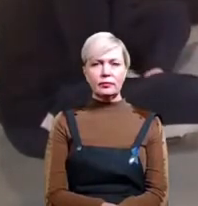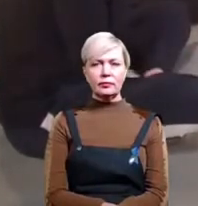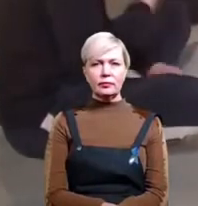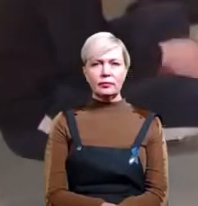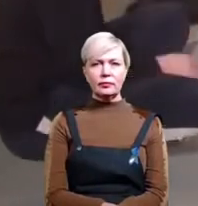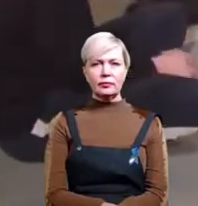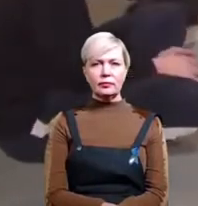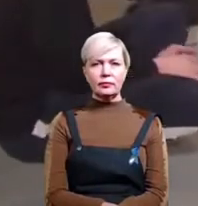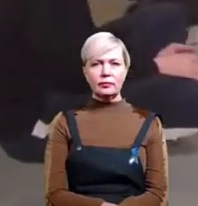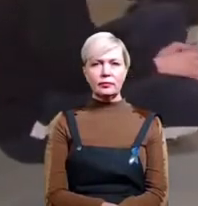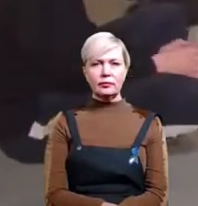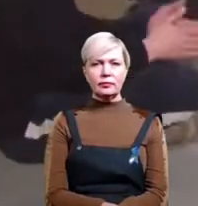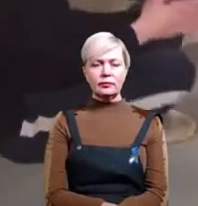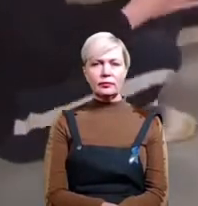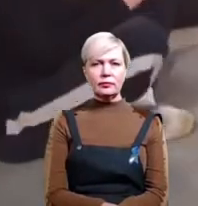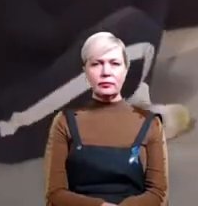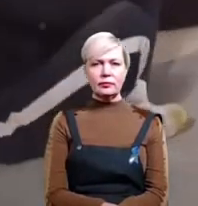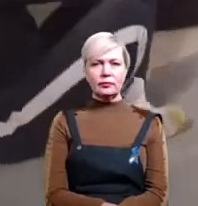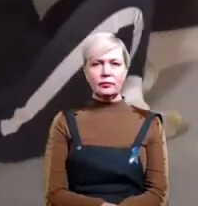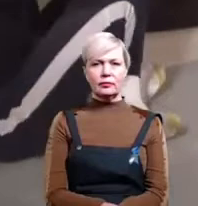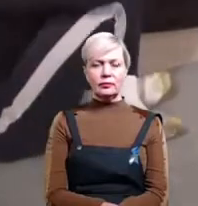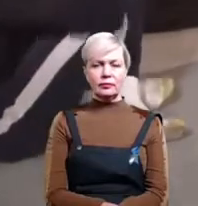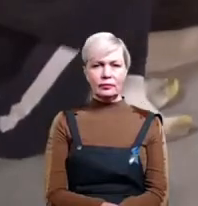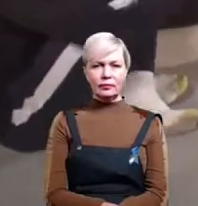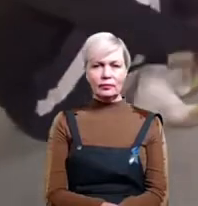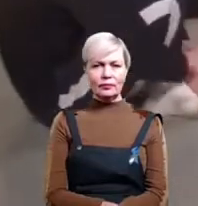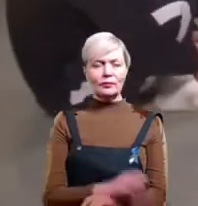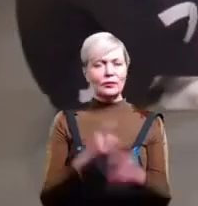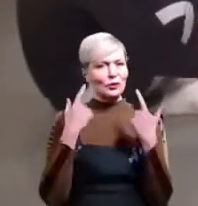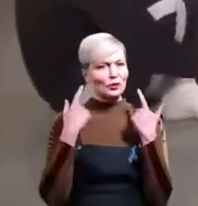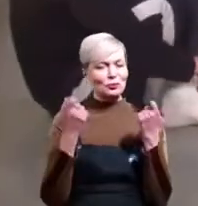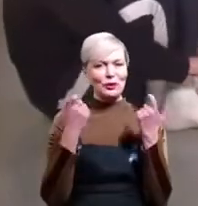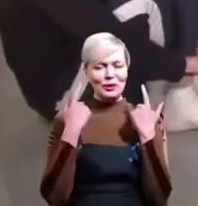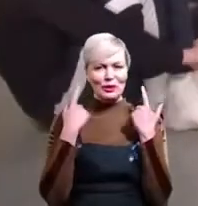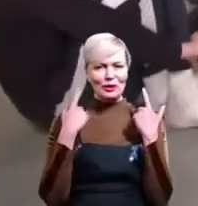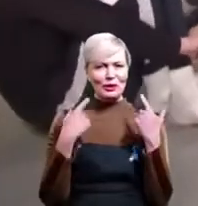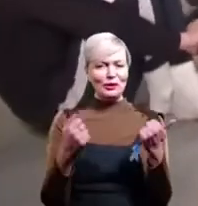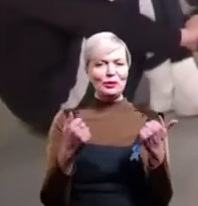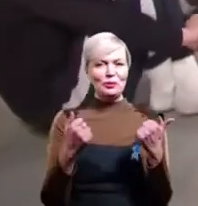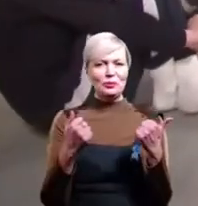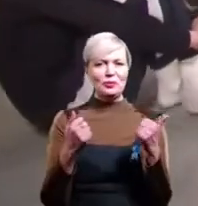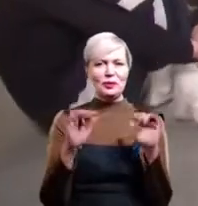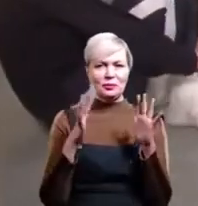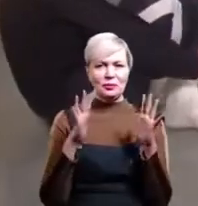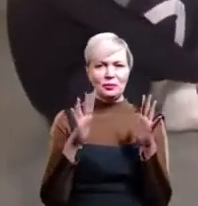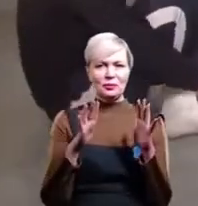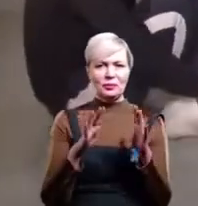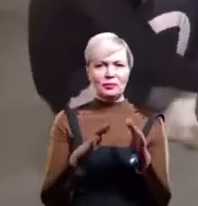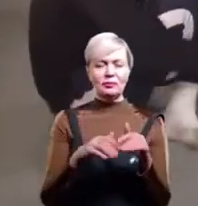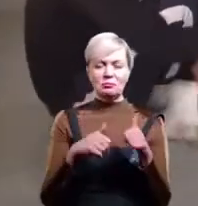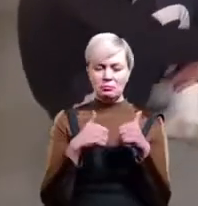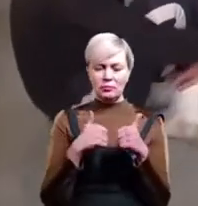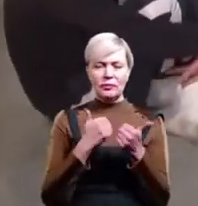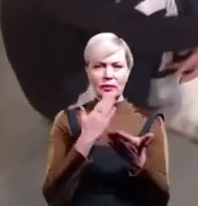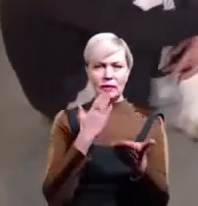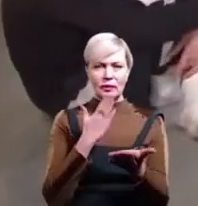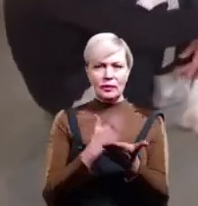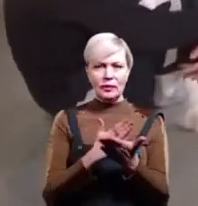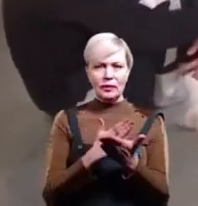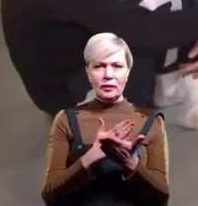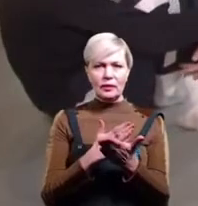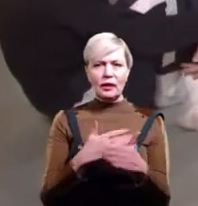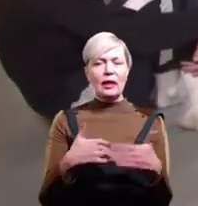пять. Супер, супер. Окей, это есть. А теперь приступаем к самому